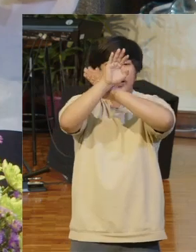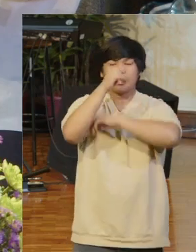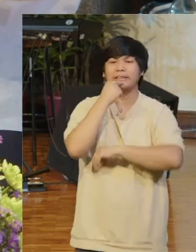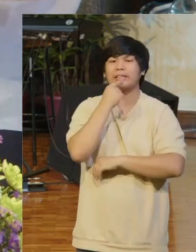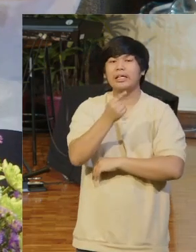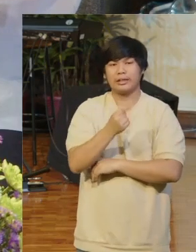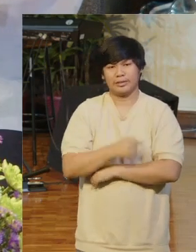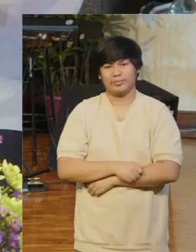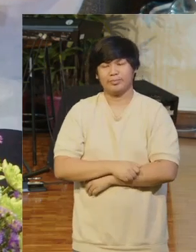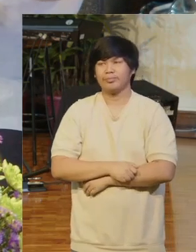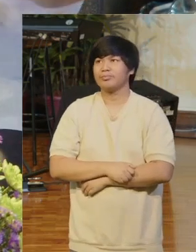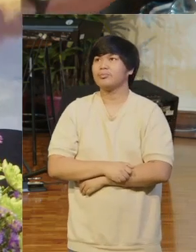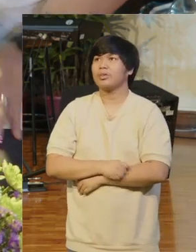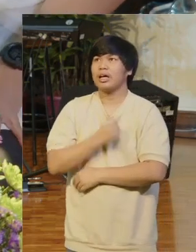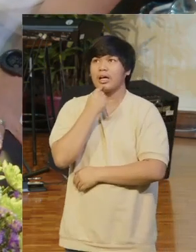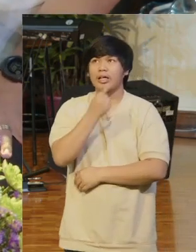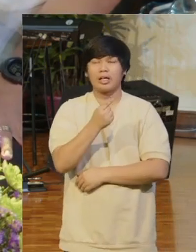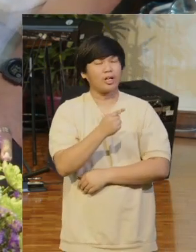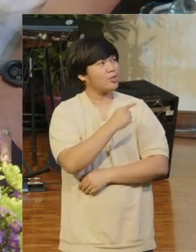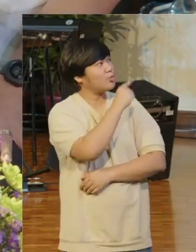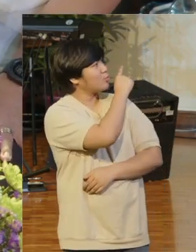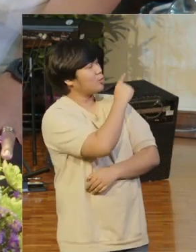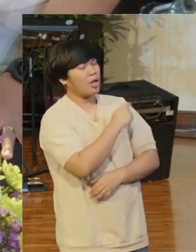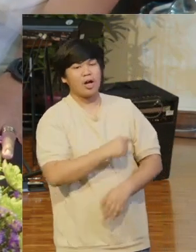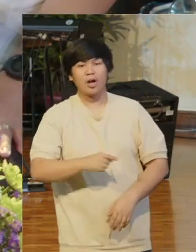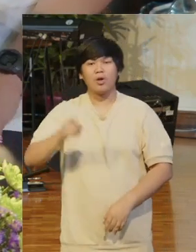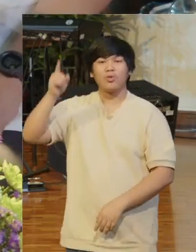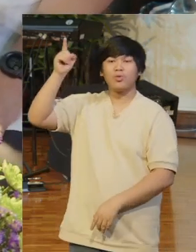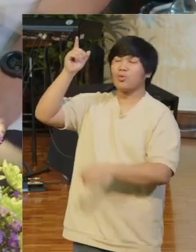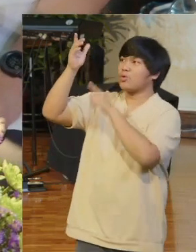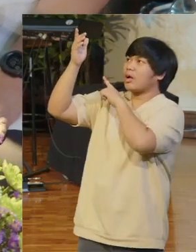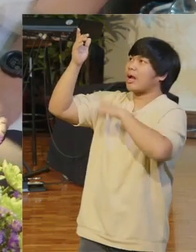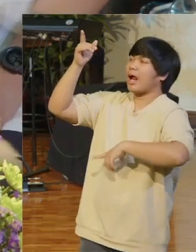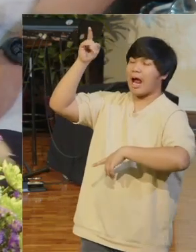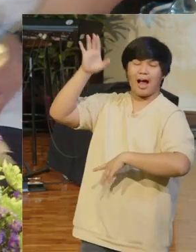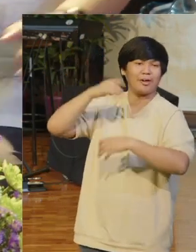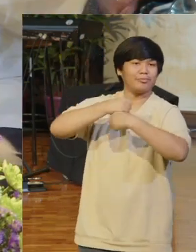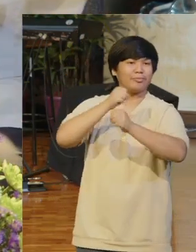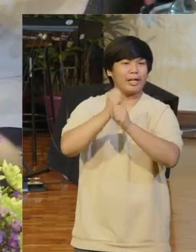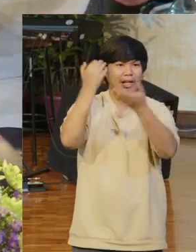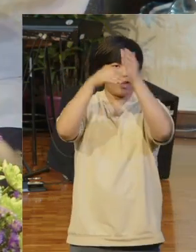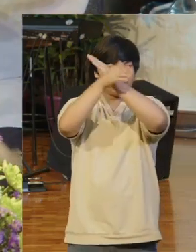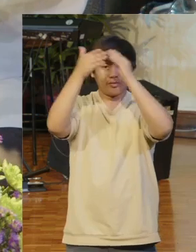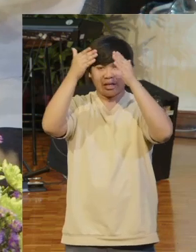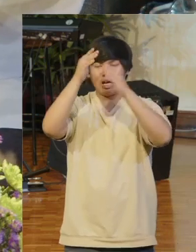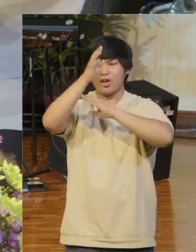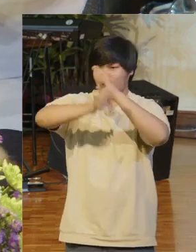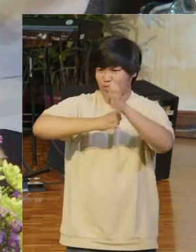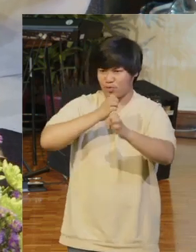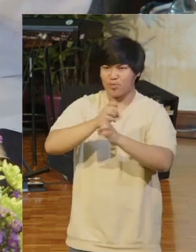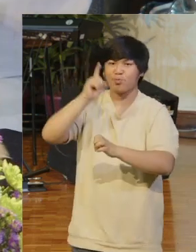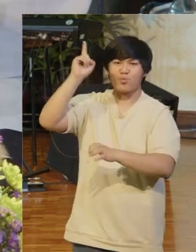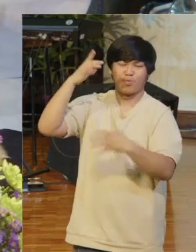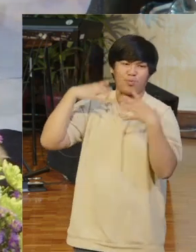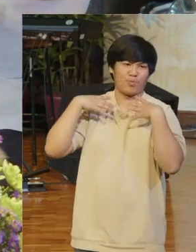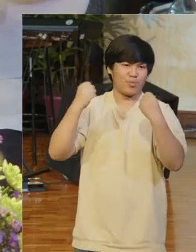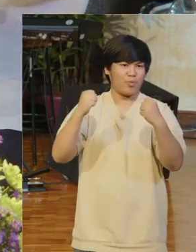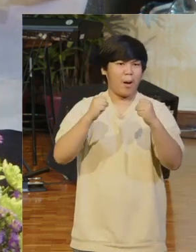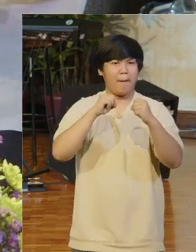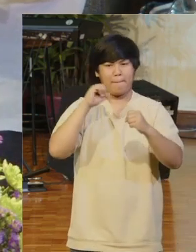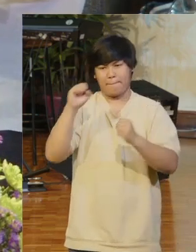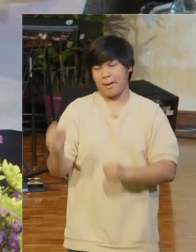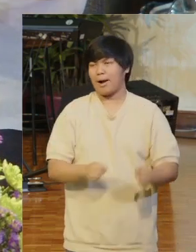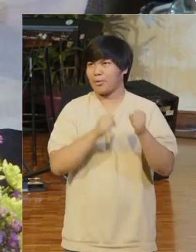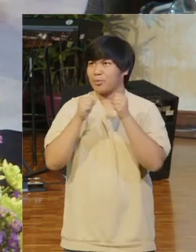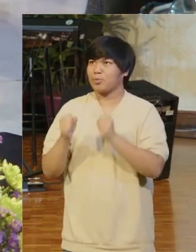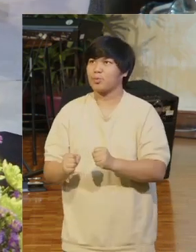32:17. Sabi doon, Lord God, it is you who have made the heavens and the earth by your great power and by your